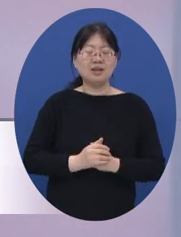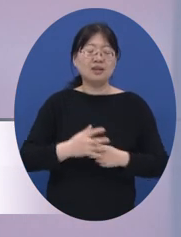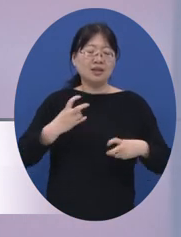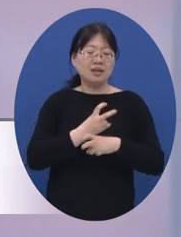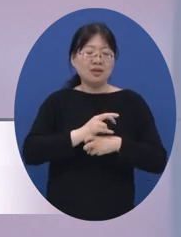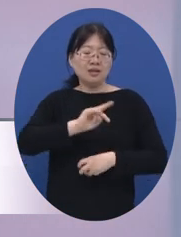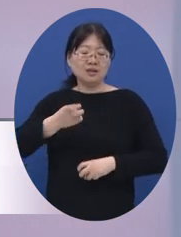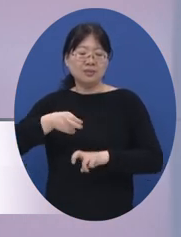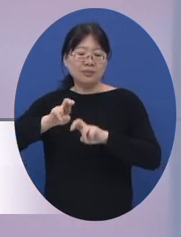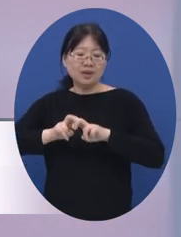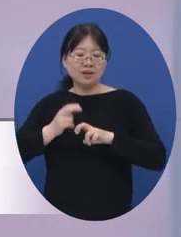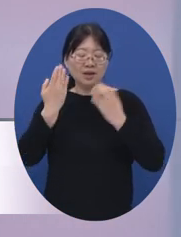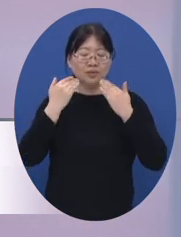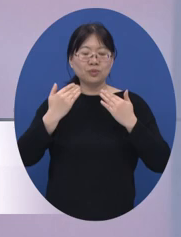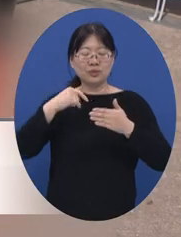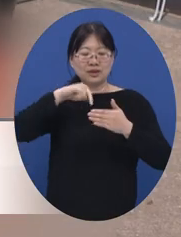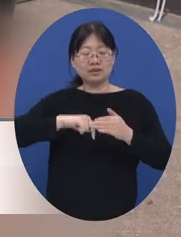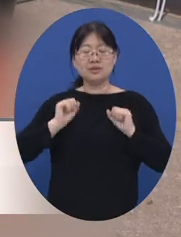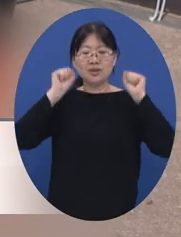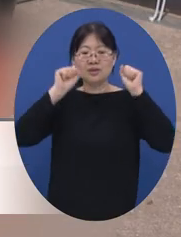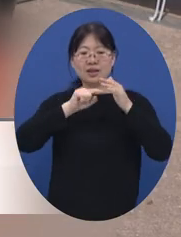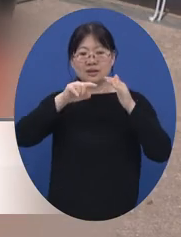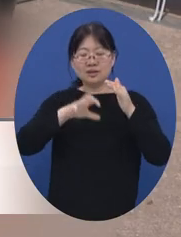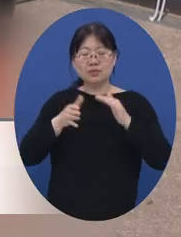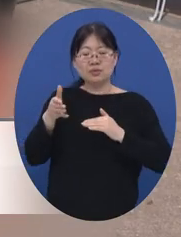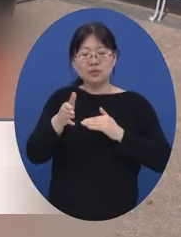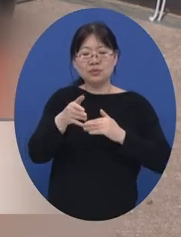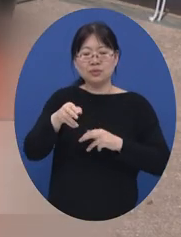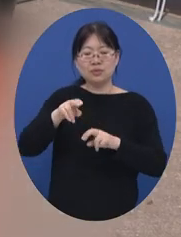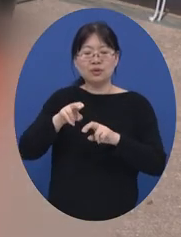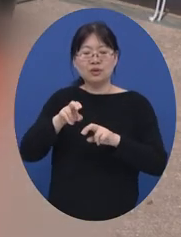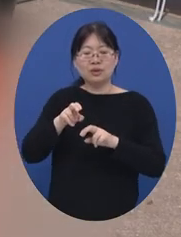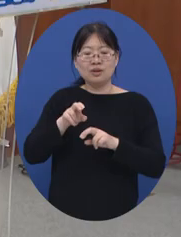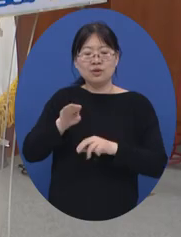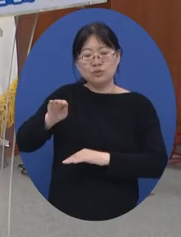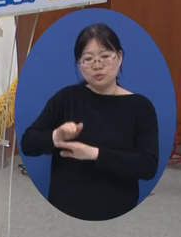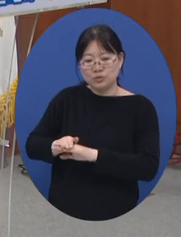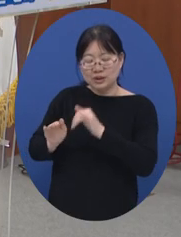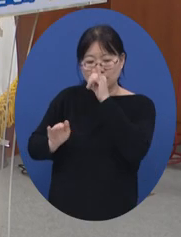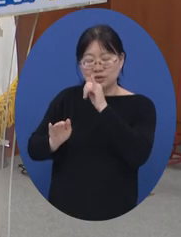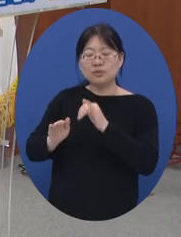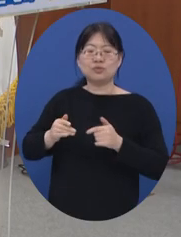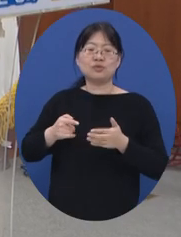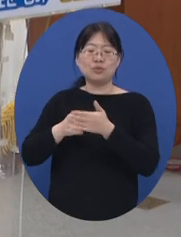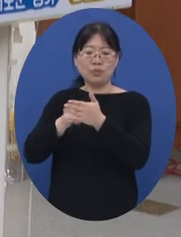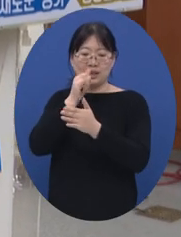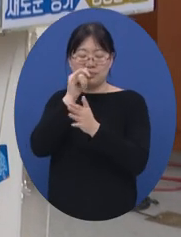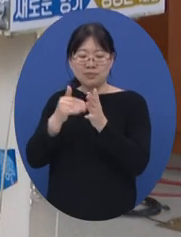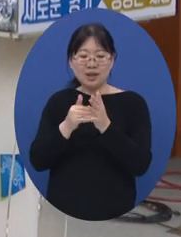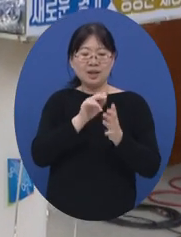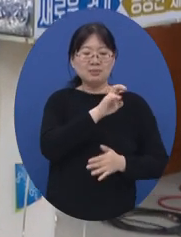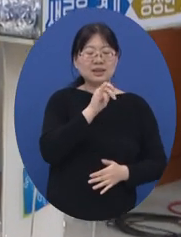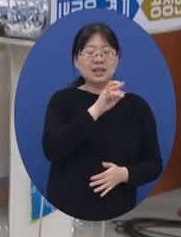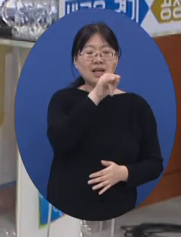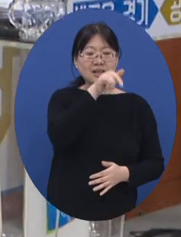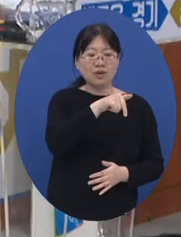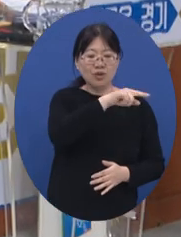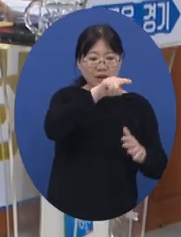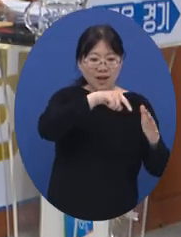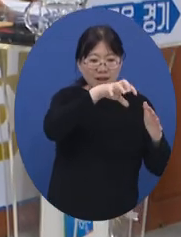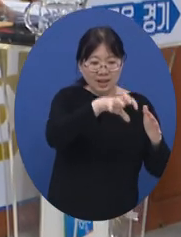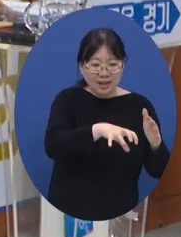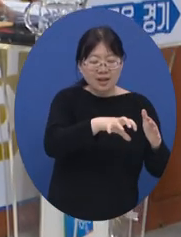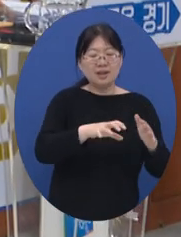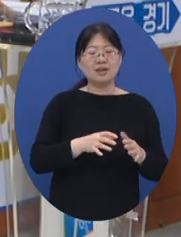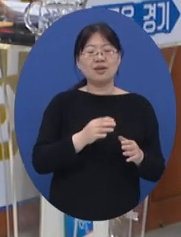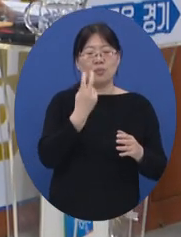편의시설, 도내 학교 실내 체육관에도 전용 주차장 설치를 추진합니다. 하남 미사회 환승센터에는 스마트 모빌리티